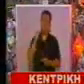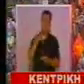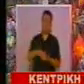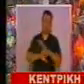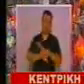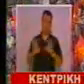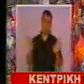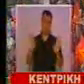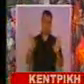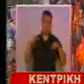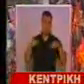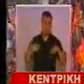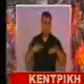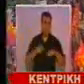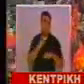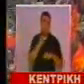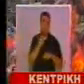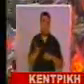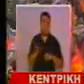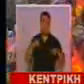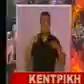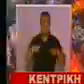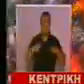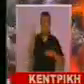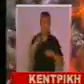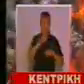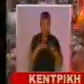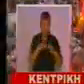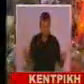κρίση. Καλούμε λοιπόν το λαό να προβληματιστεί